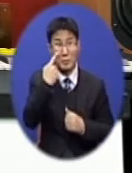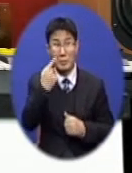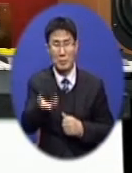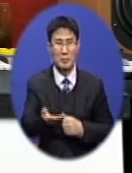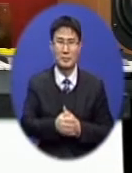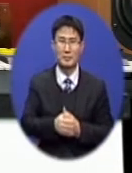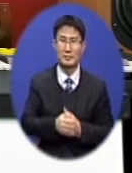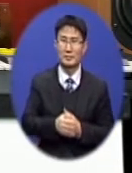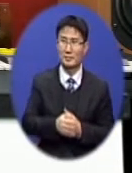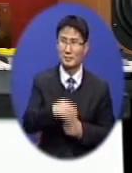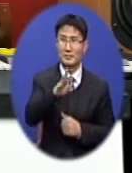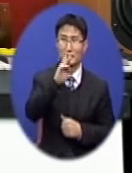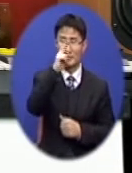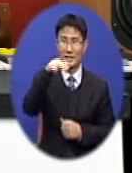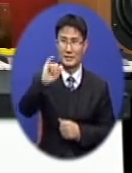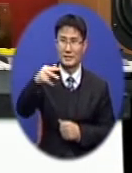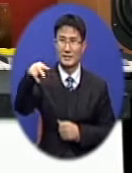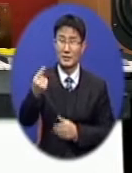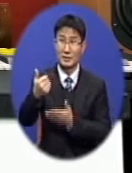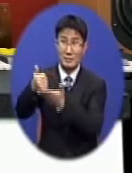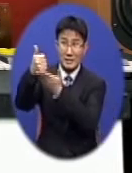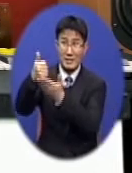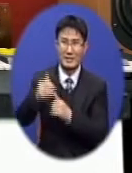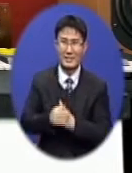불러보세요. 한번. 박진도 선배님.